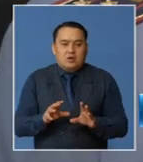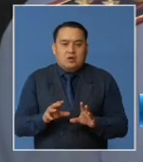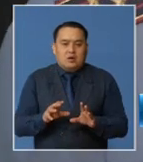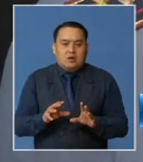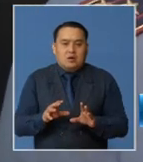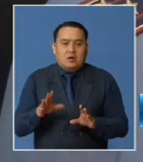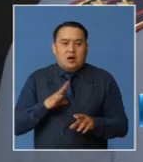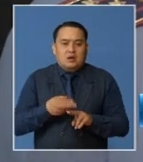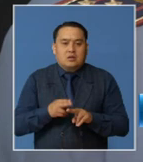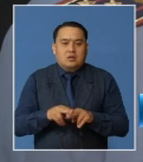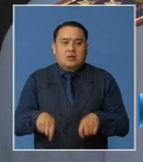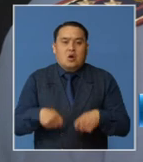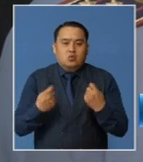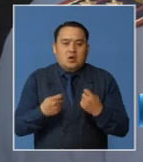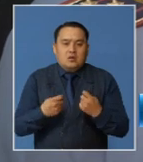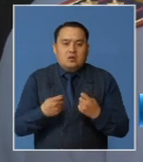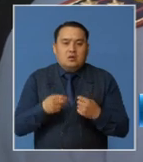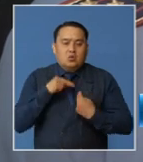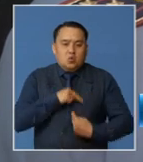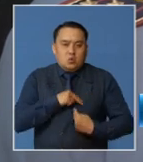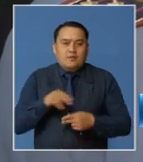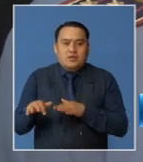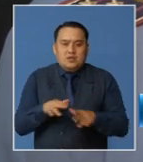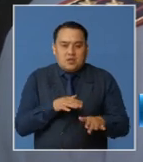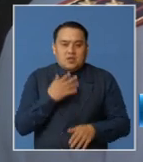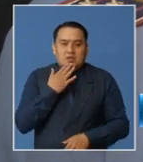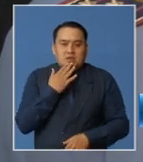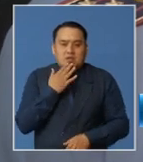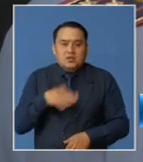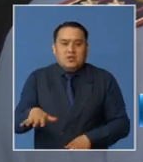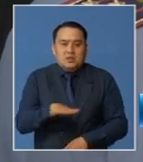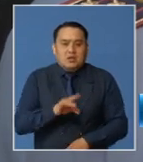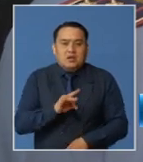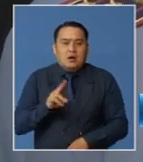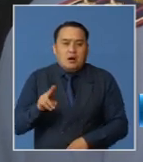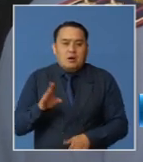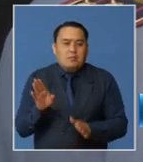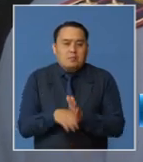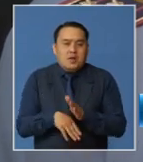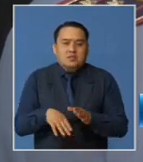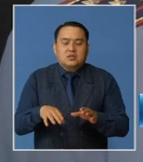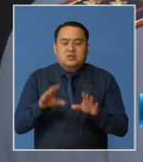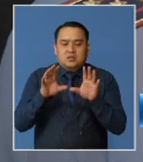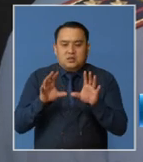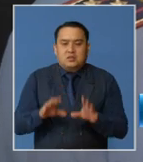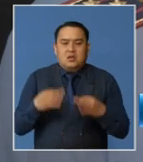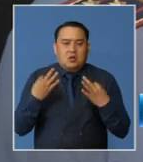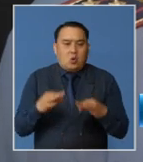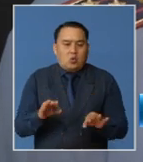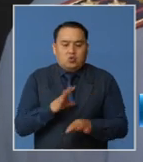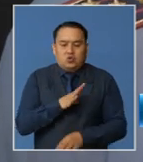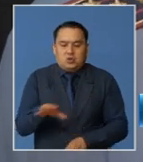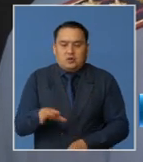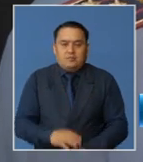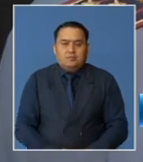основном такие нарушения, как осуществление трудовой деятельности иностранцами на территории Республики Казахстан без соответствующего разрешения